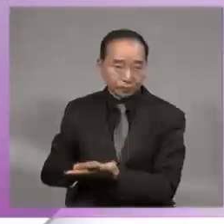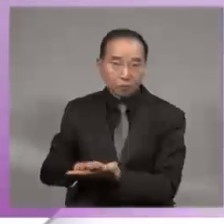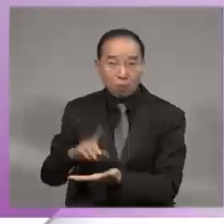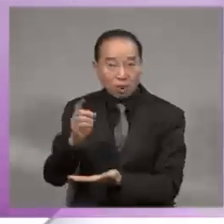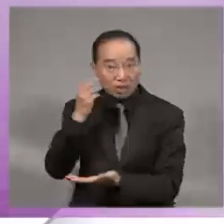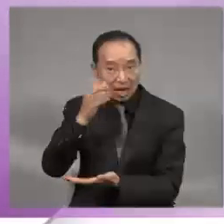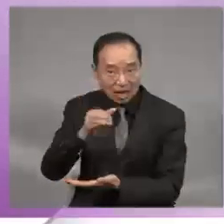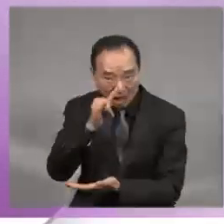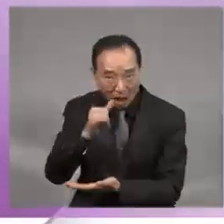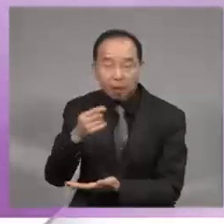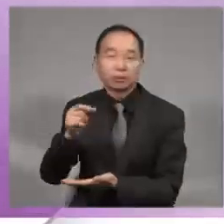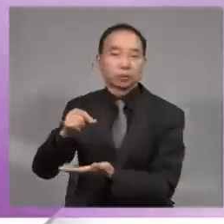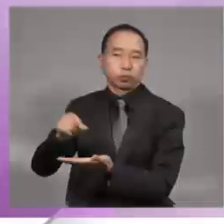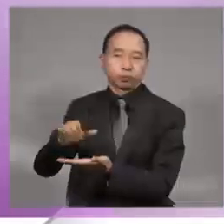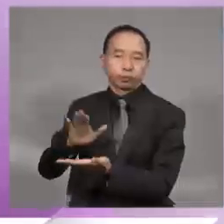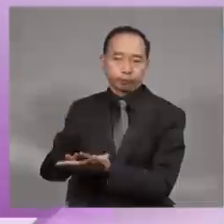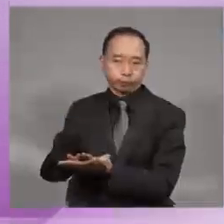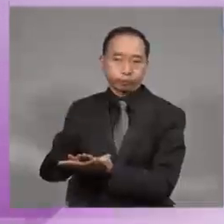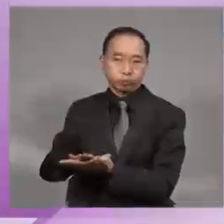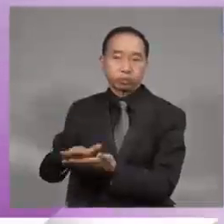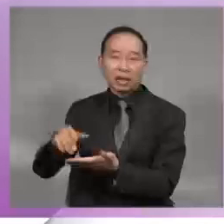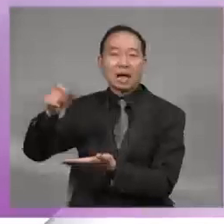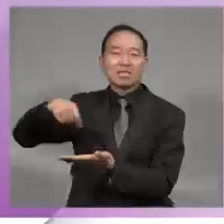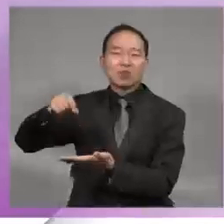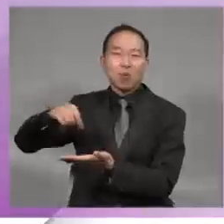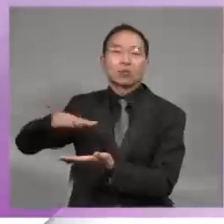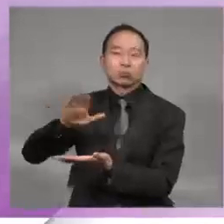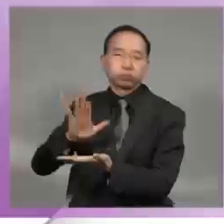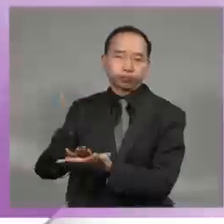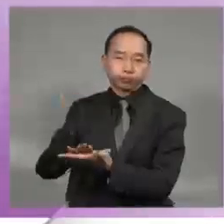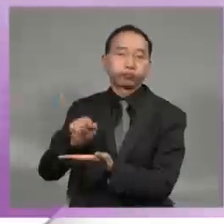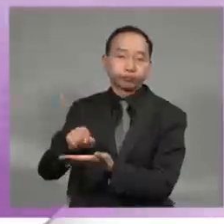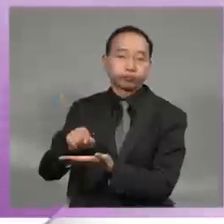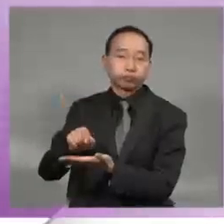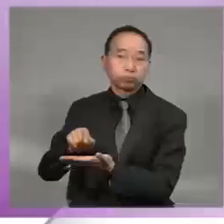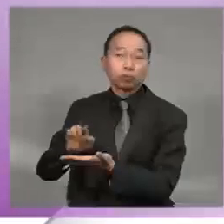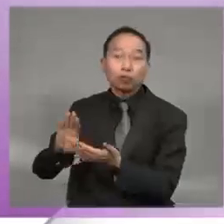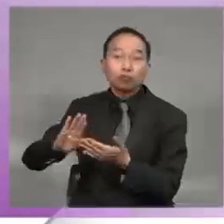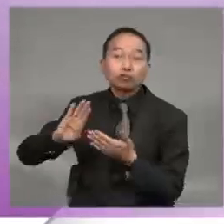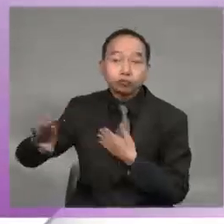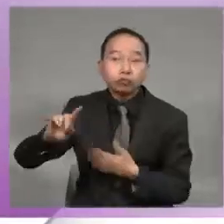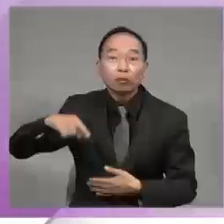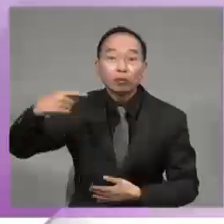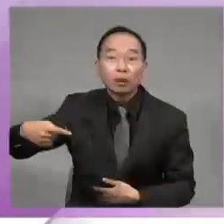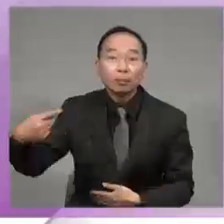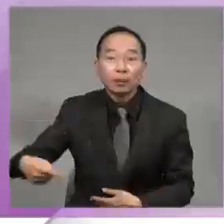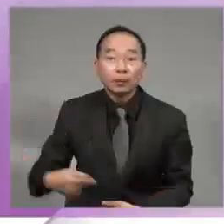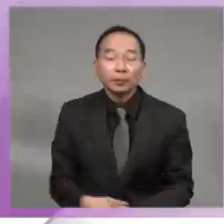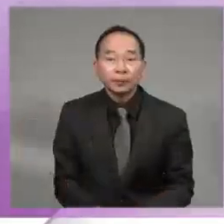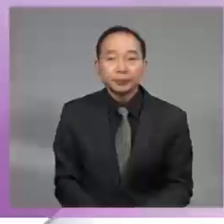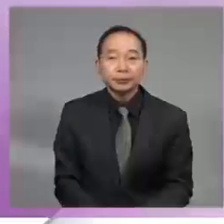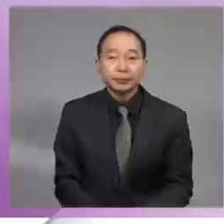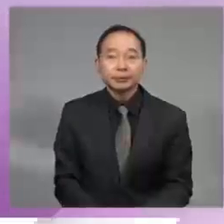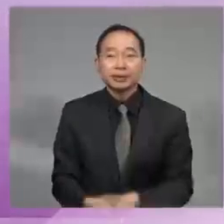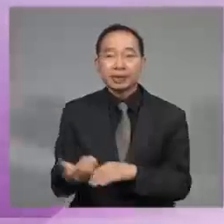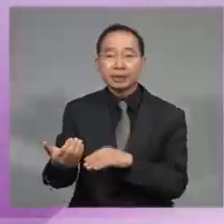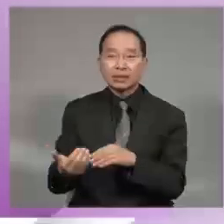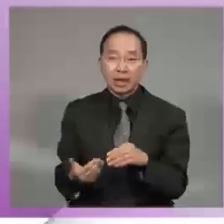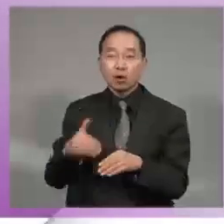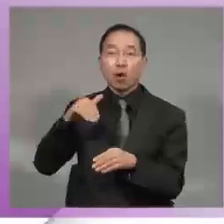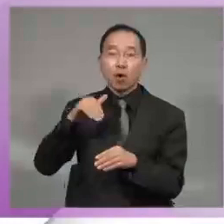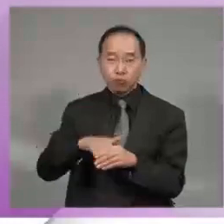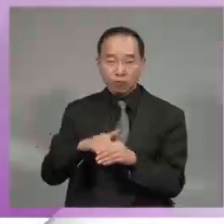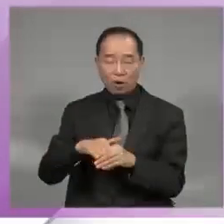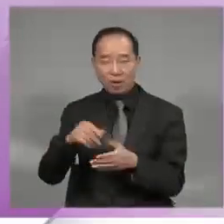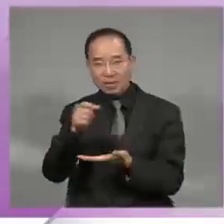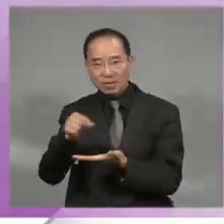서류이기 때문에 아주 정확하게 기록을 해야 합니다. 네. 그 이후의 과정은 또 어떻게 좀 진행이 될까요? 네, 이제 사전투표록